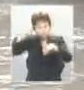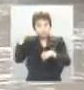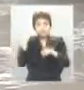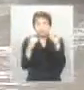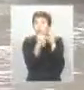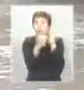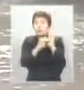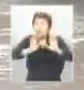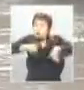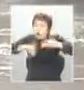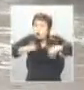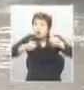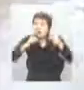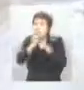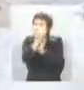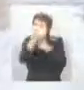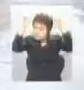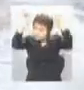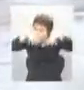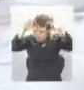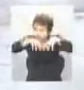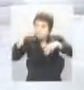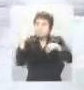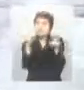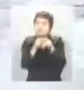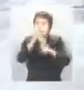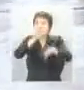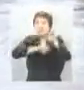ครมีอากาศร้อน และฝนกระจายร้อยละ 40 ของพืนที่